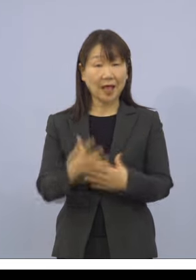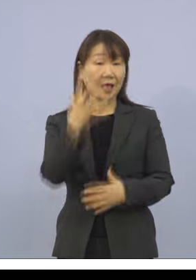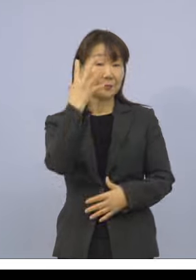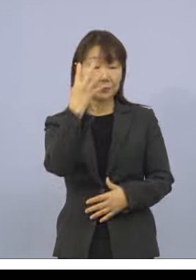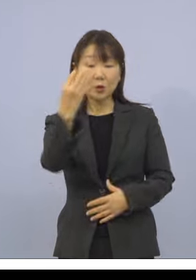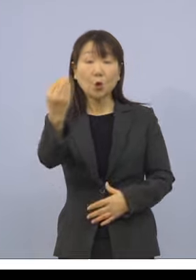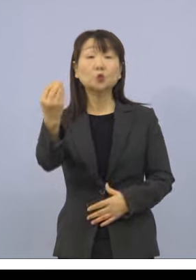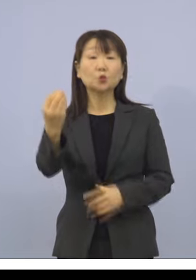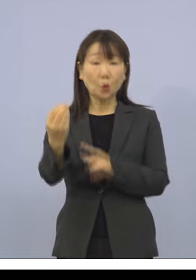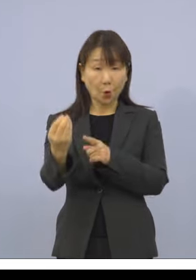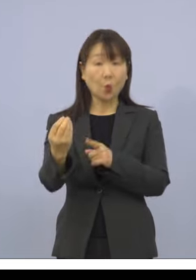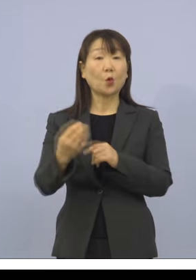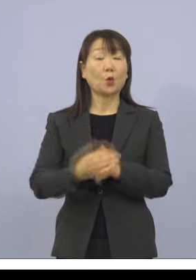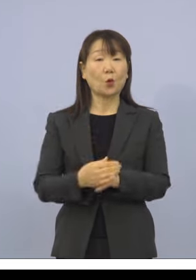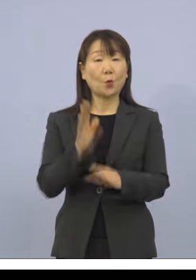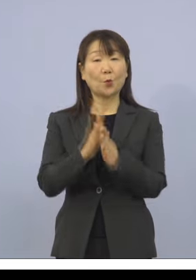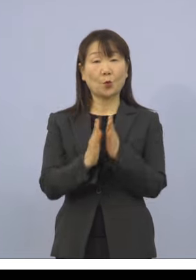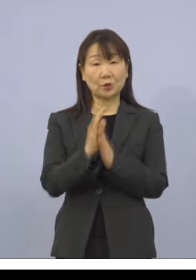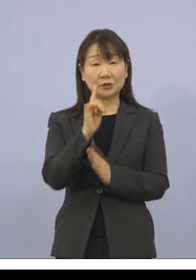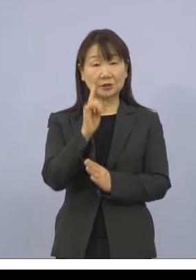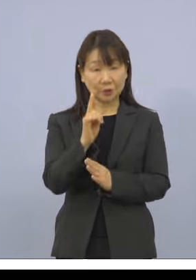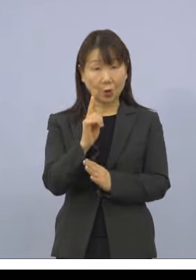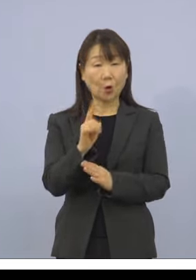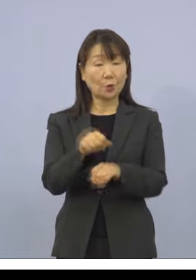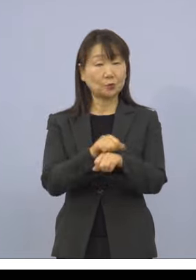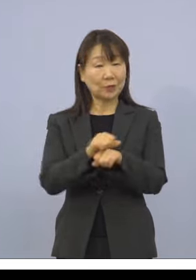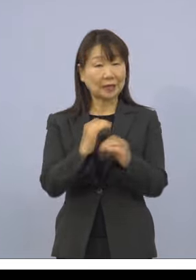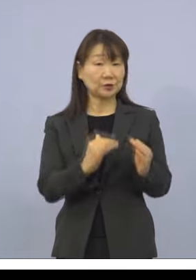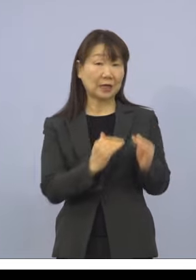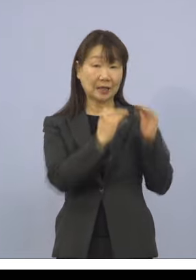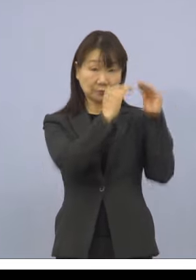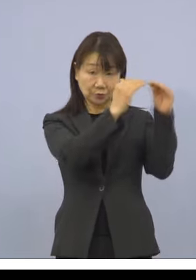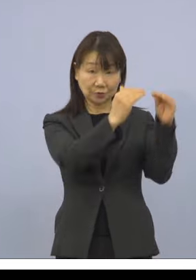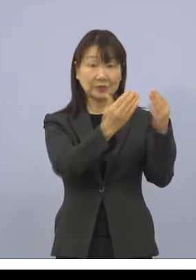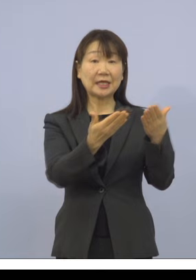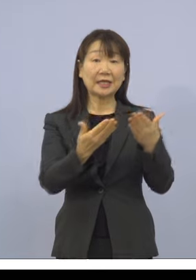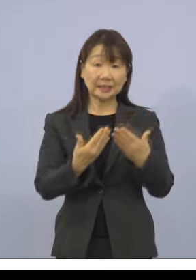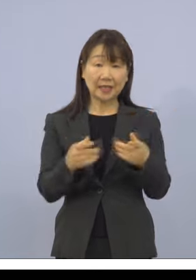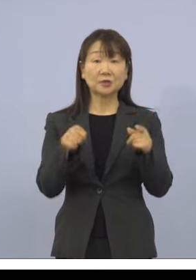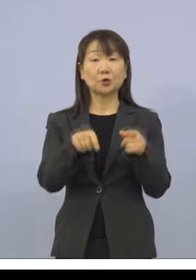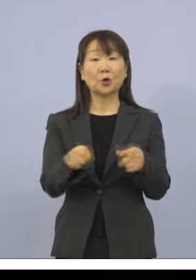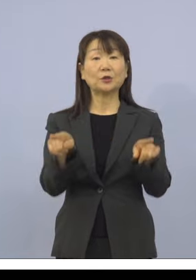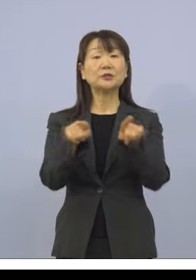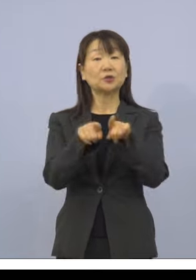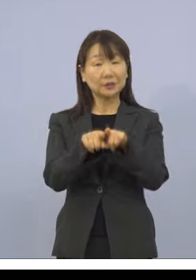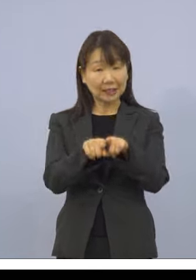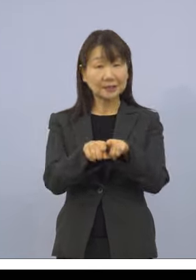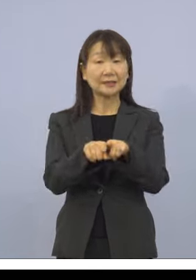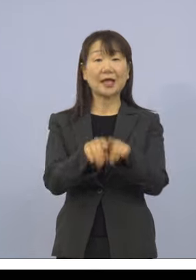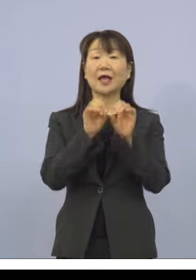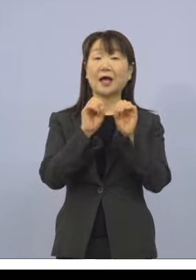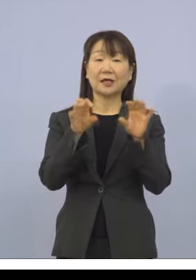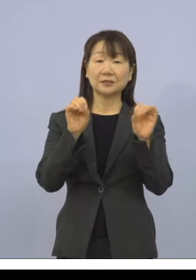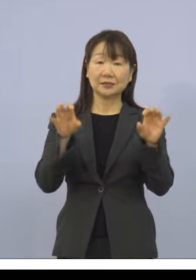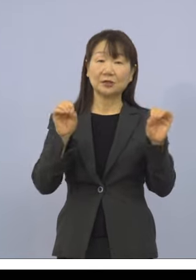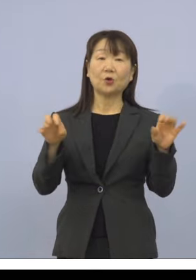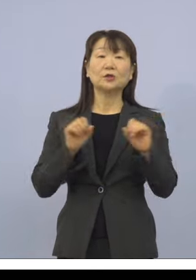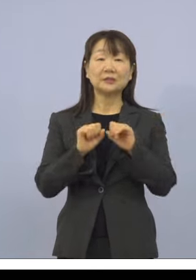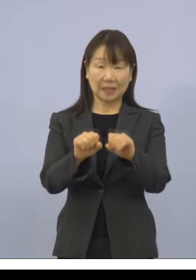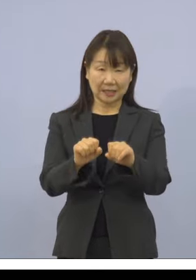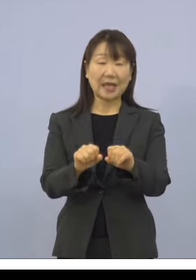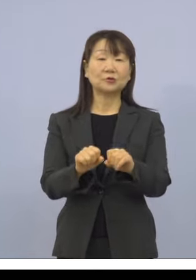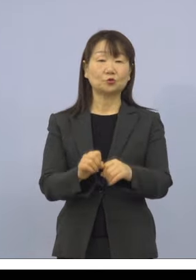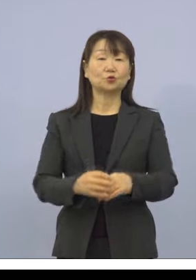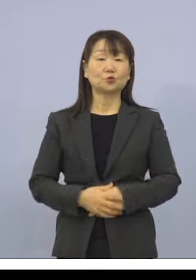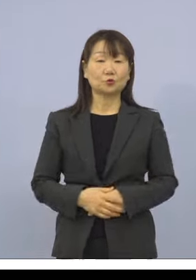をもう一度ブラッシュアップしていただいて、それを一緒になって発信をさせていただくということ